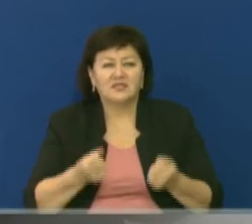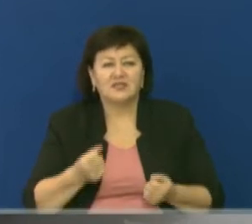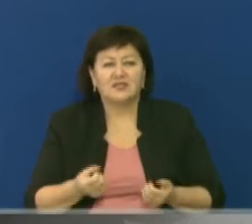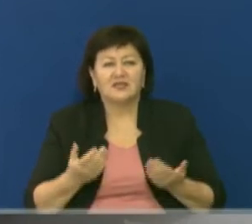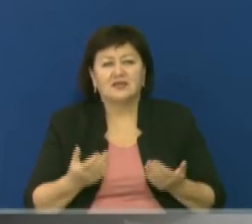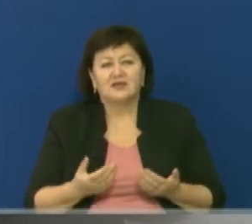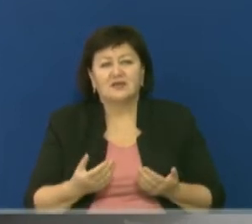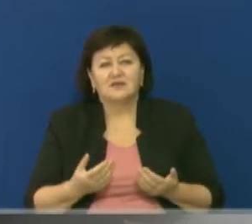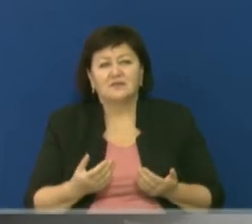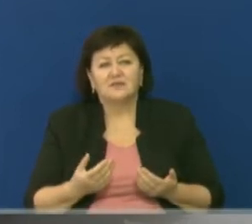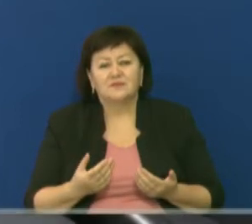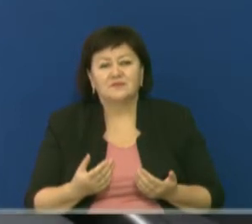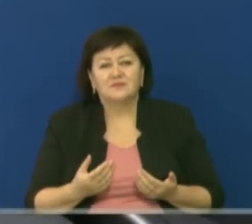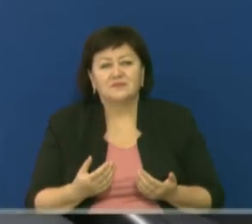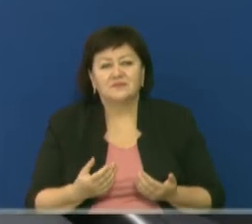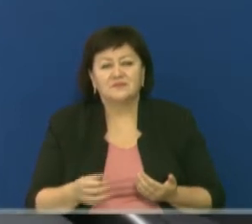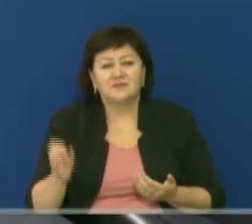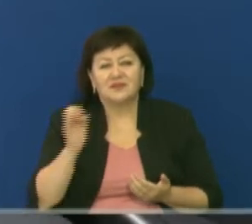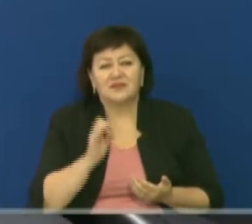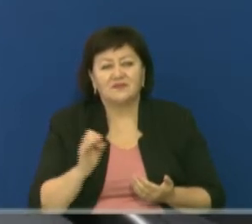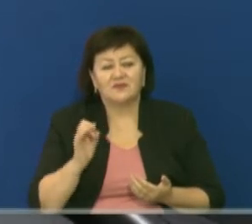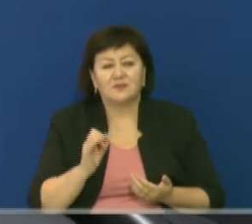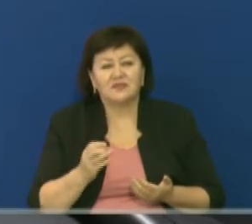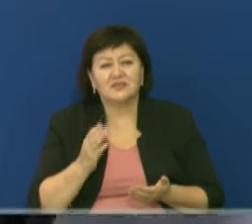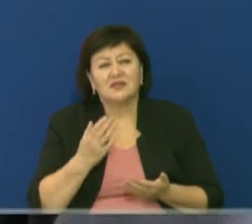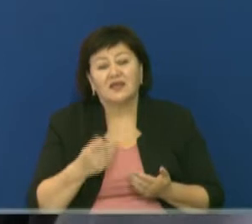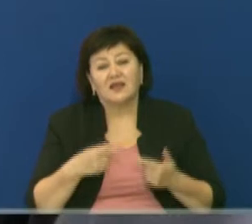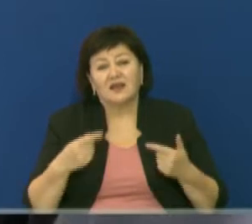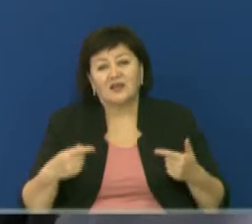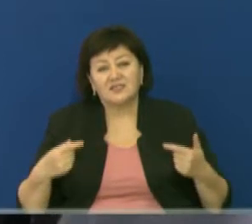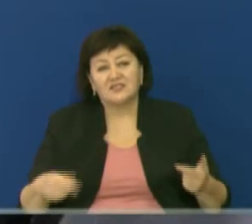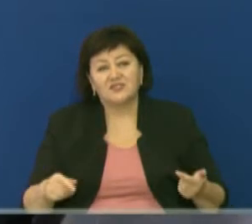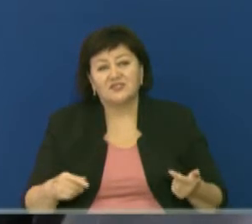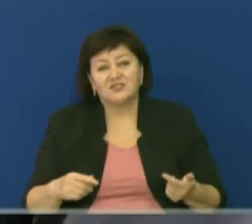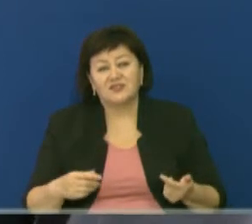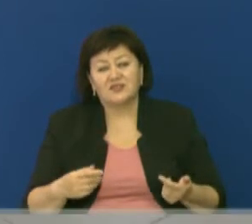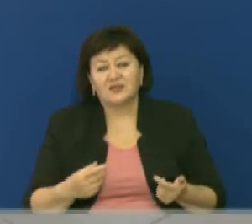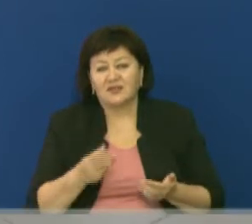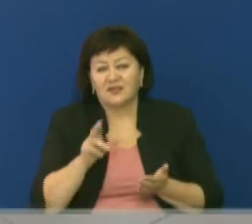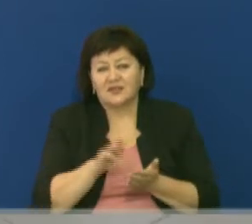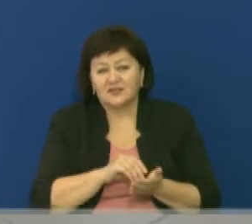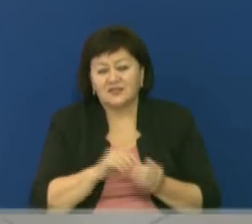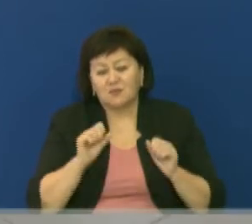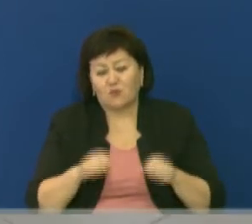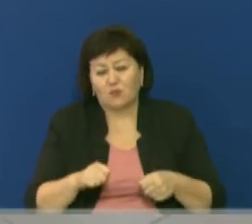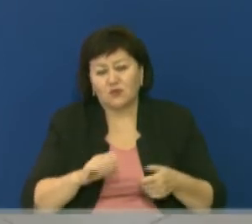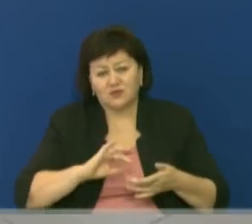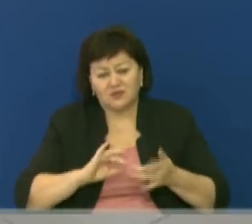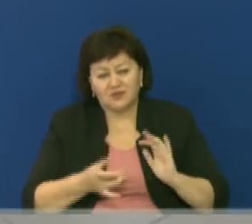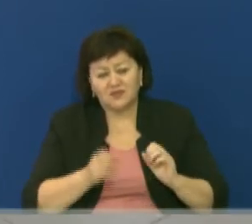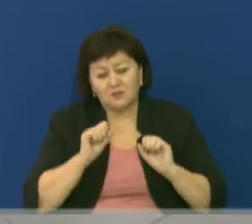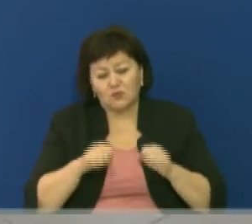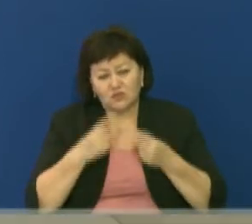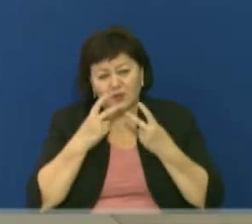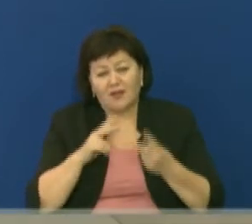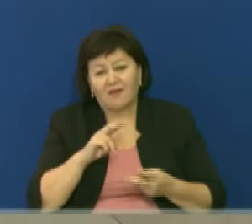классических внедорожных «Лада Нива». Информация о модельном ряде, видах комплектации и цены размещаются размещены на сайте